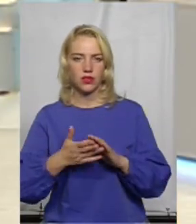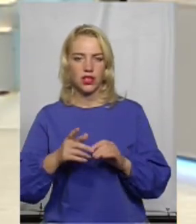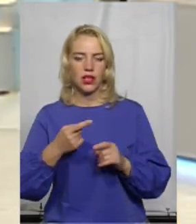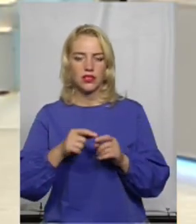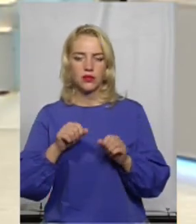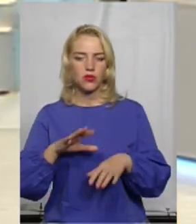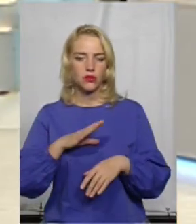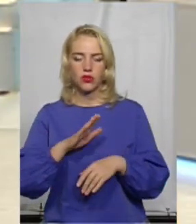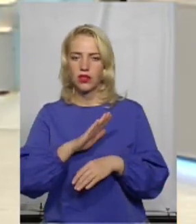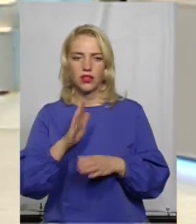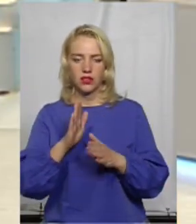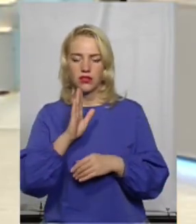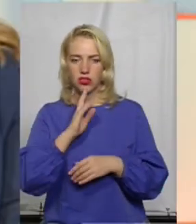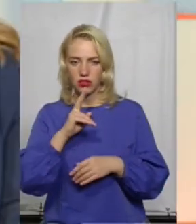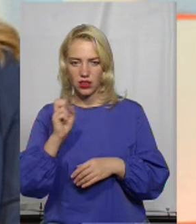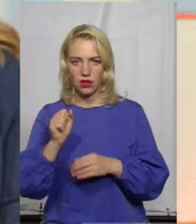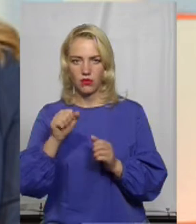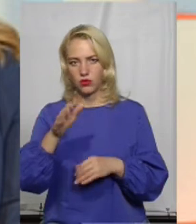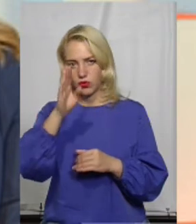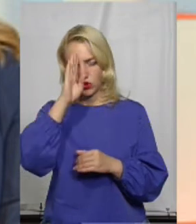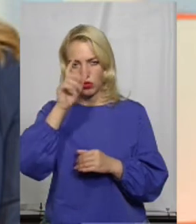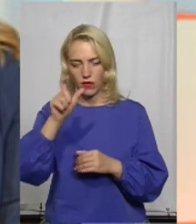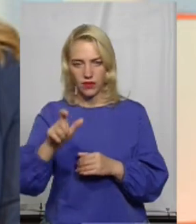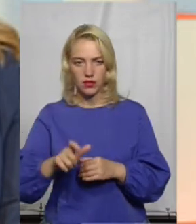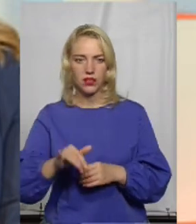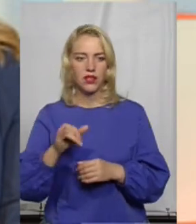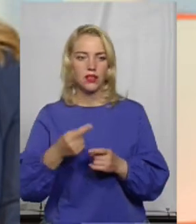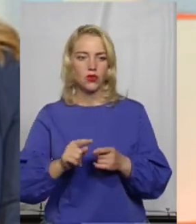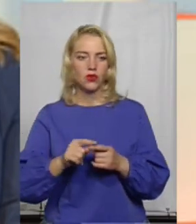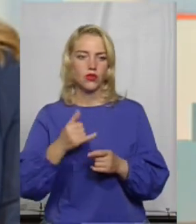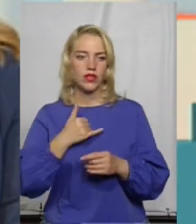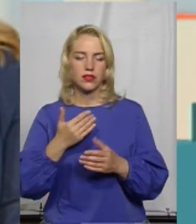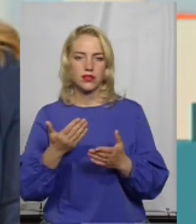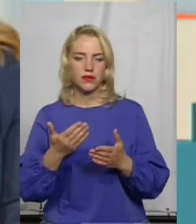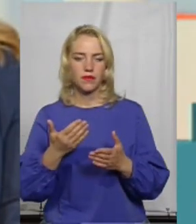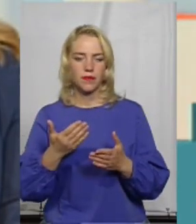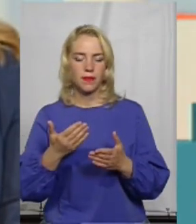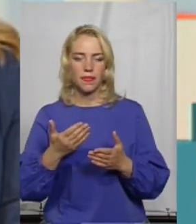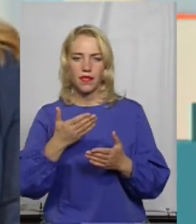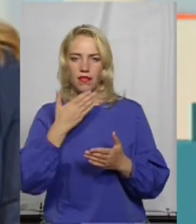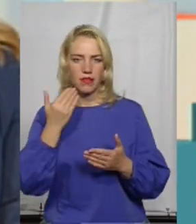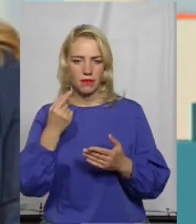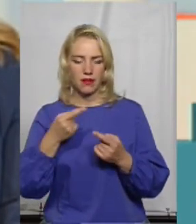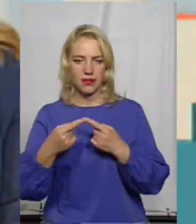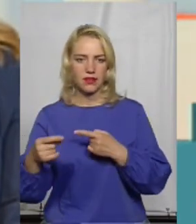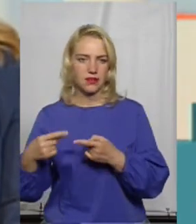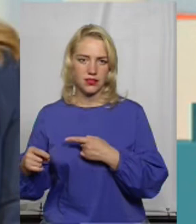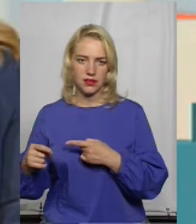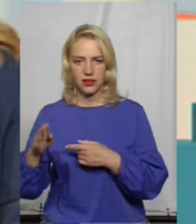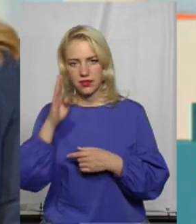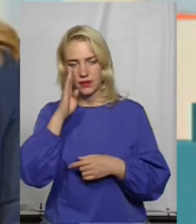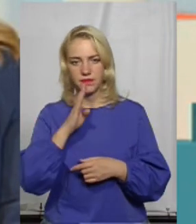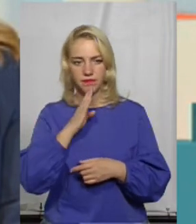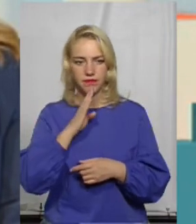не тільки може бути жінка, це може бути і чоловік. Це тут у нас такого гендерного розмежування